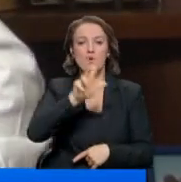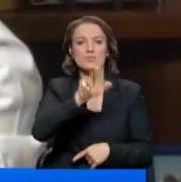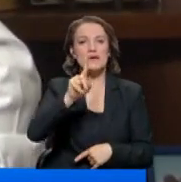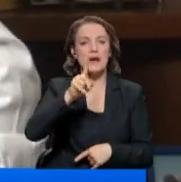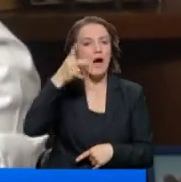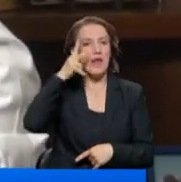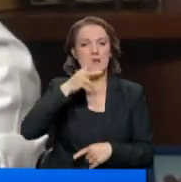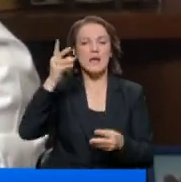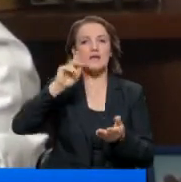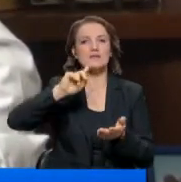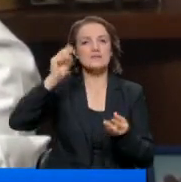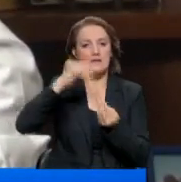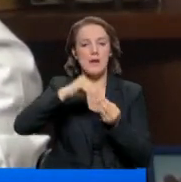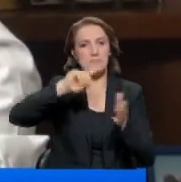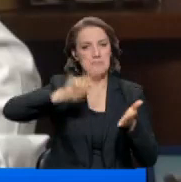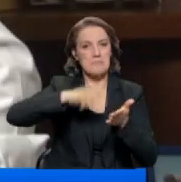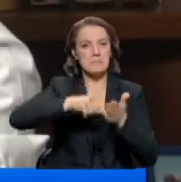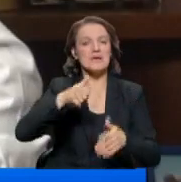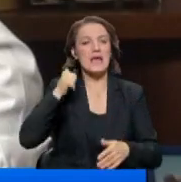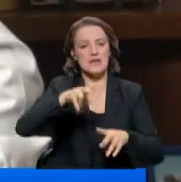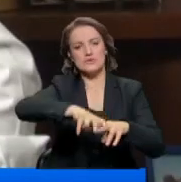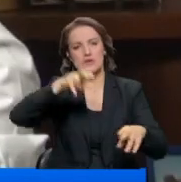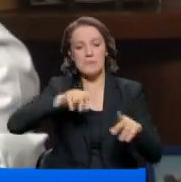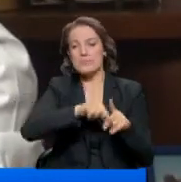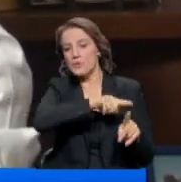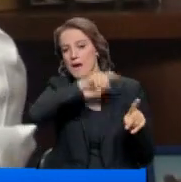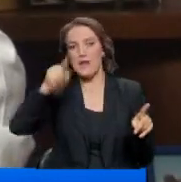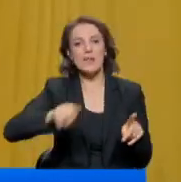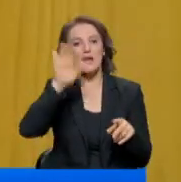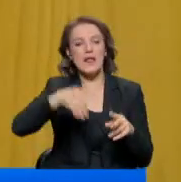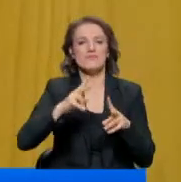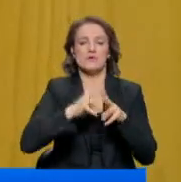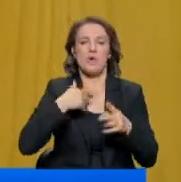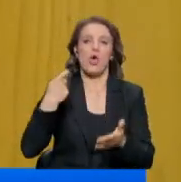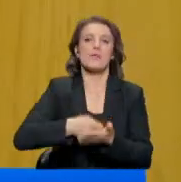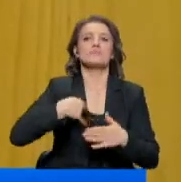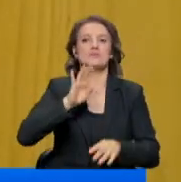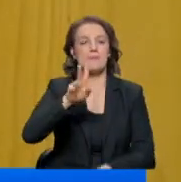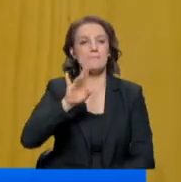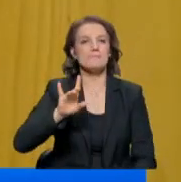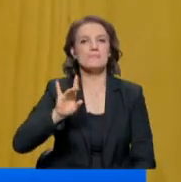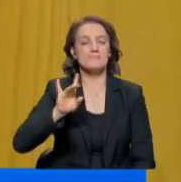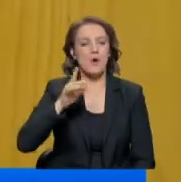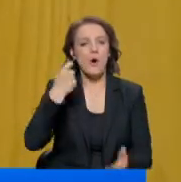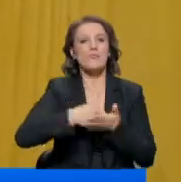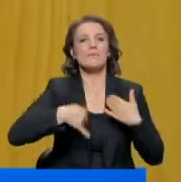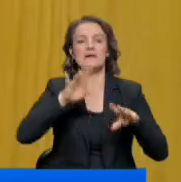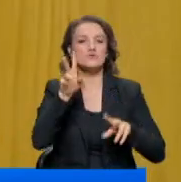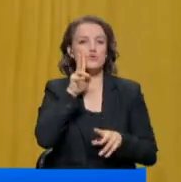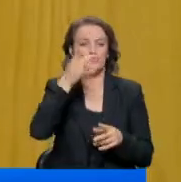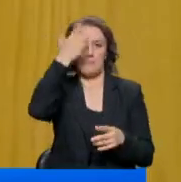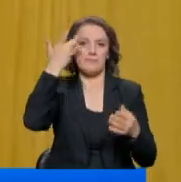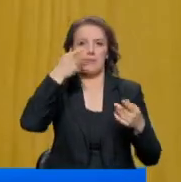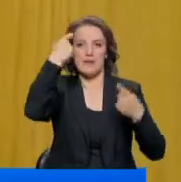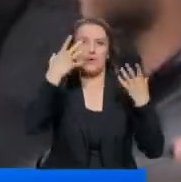kadar bugünden itibaren gelecek hiçbir elektrik faturamı ödemeyeceğim. Ödemezse sonucu bellidir. Elektriği